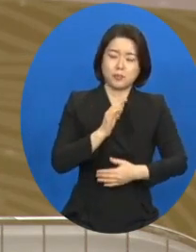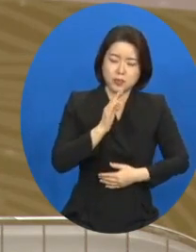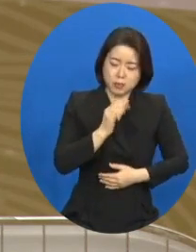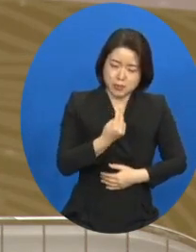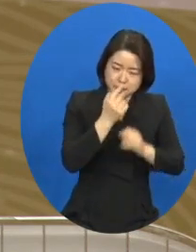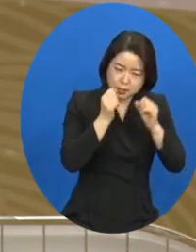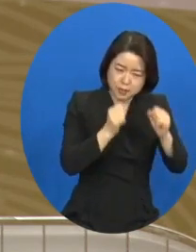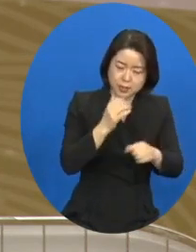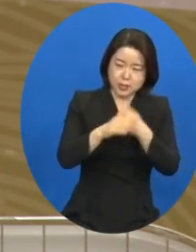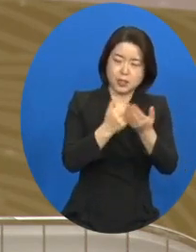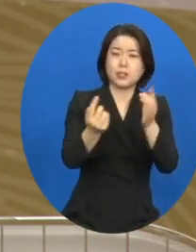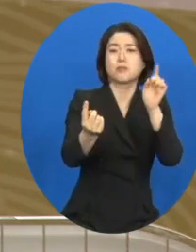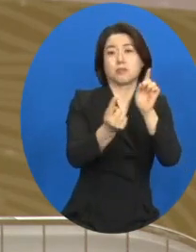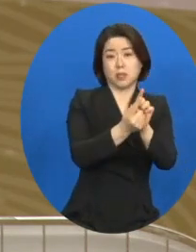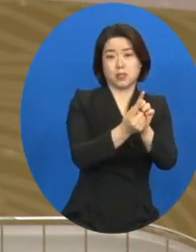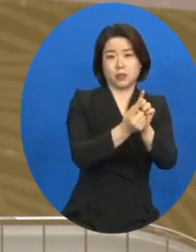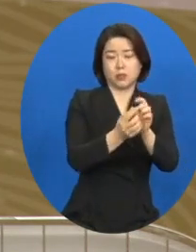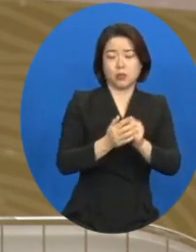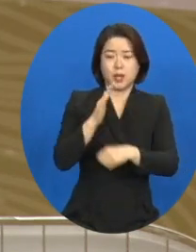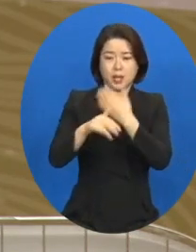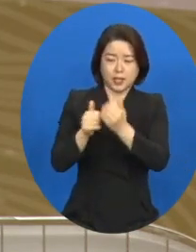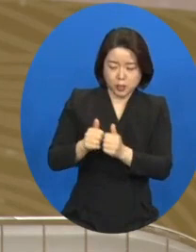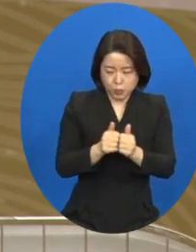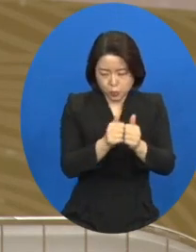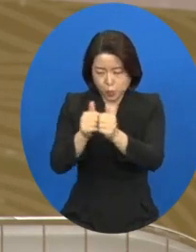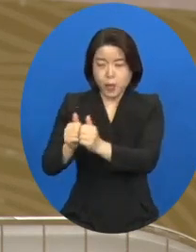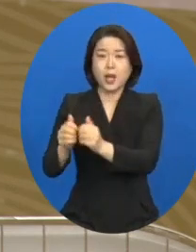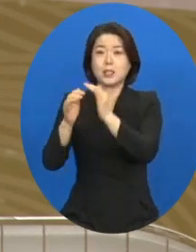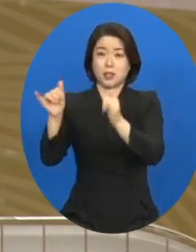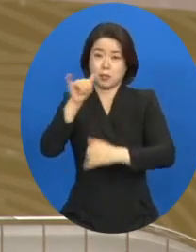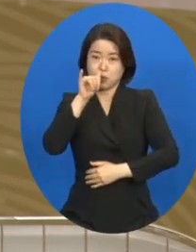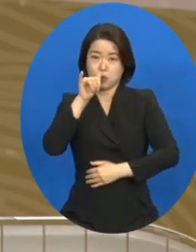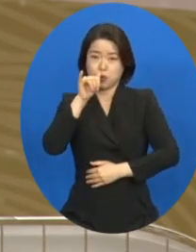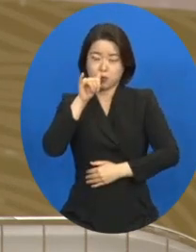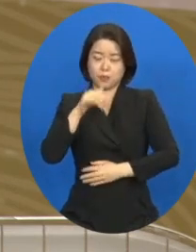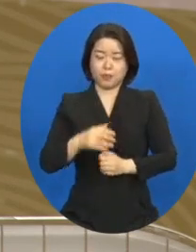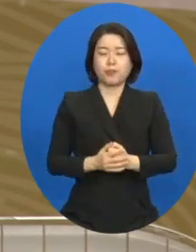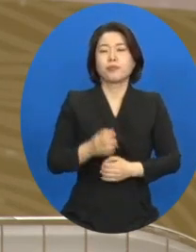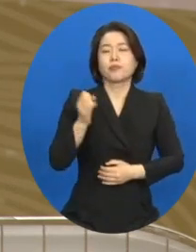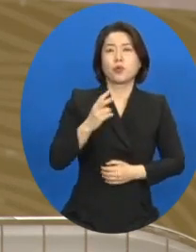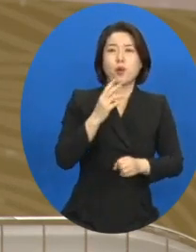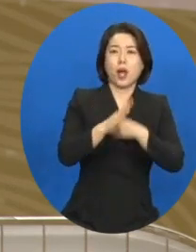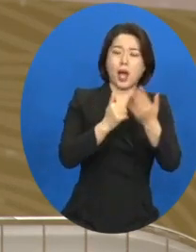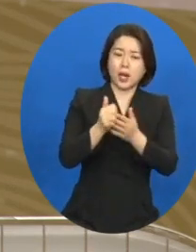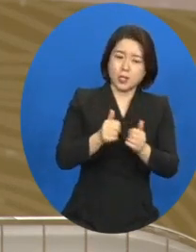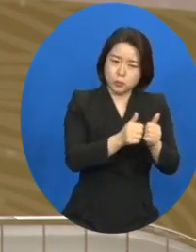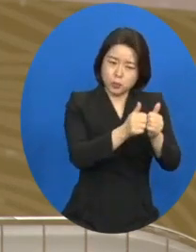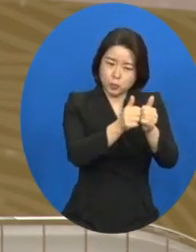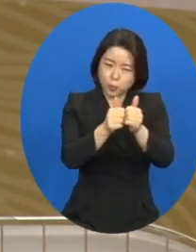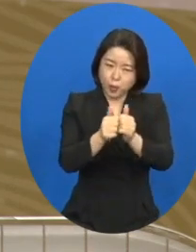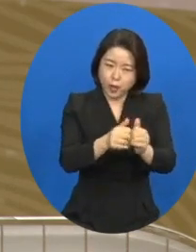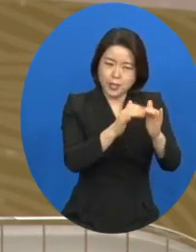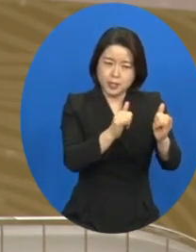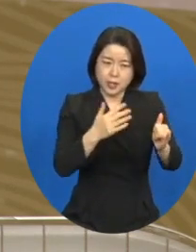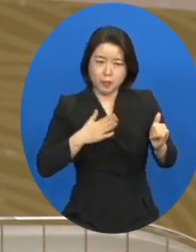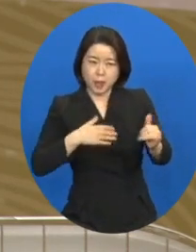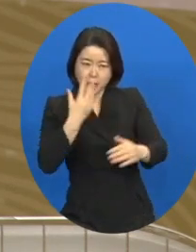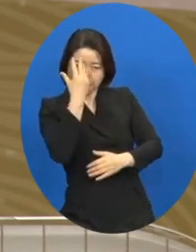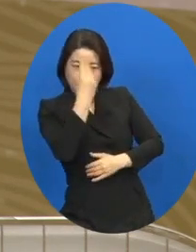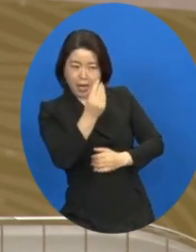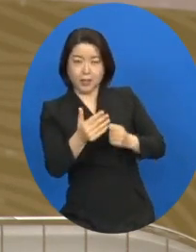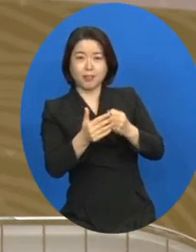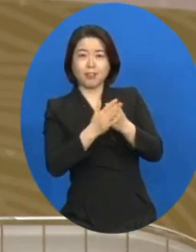살아계신 하나님을 만나고 하나님과 동행하는 사람이 있고, 그렇게 하나님과 동행하는 사람을 내가 보았기